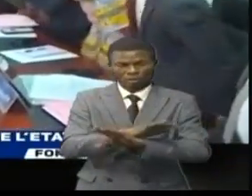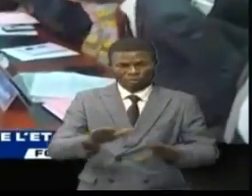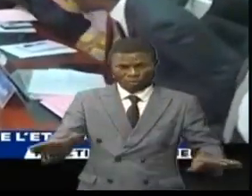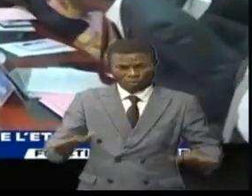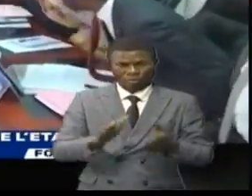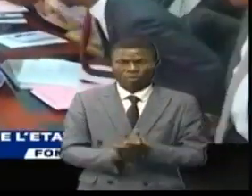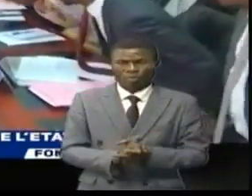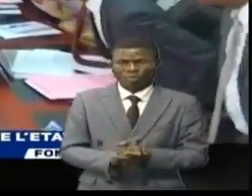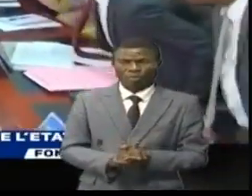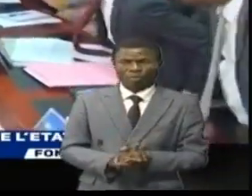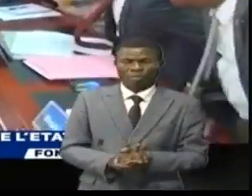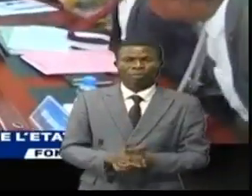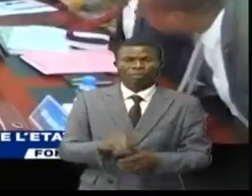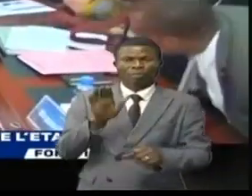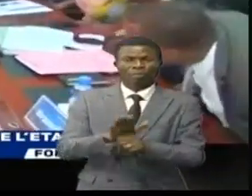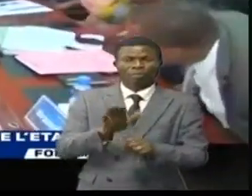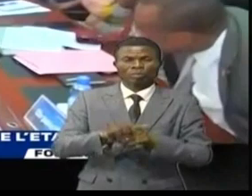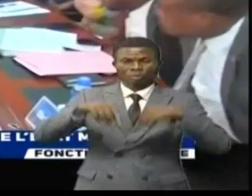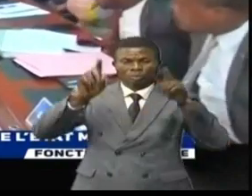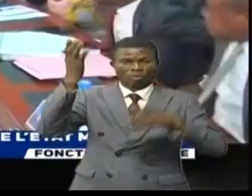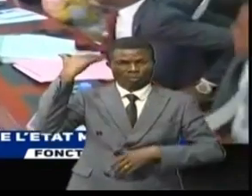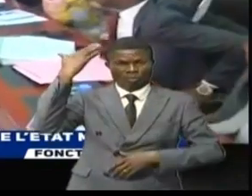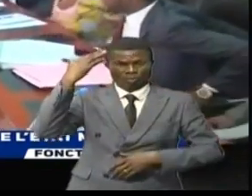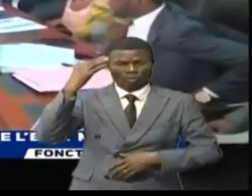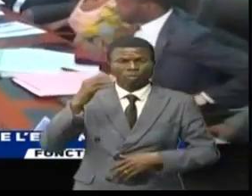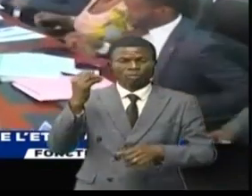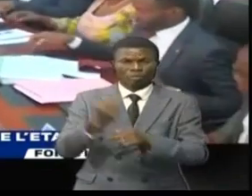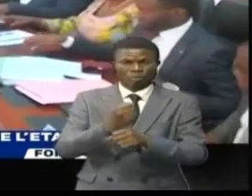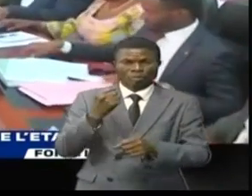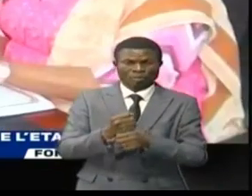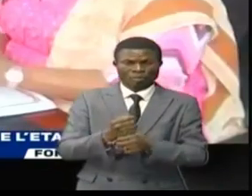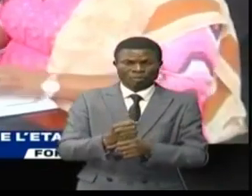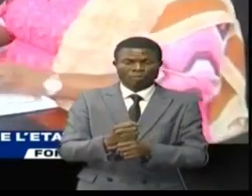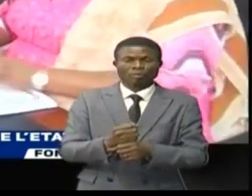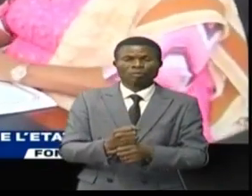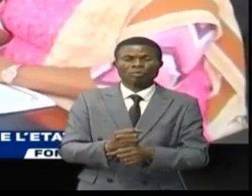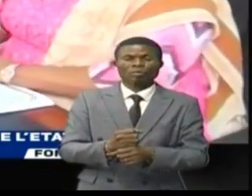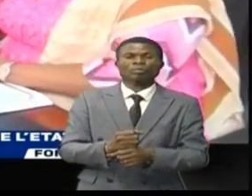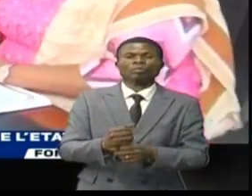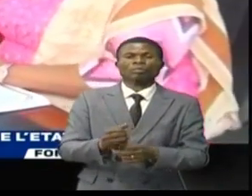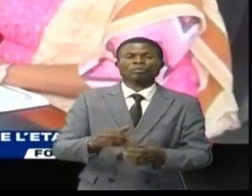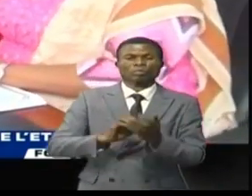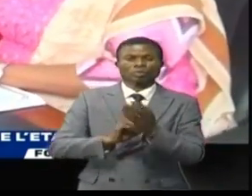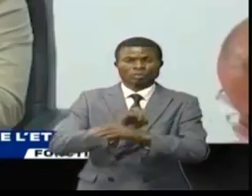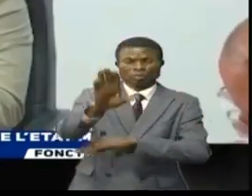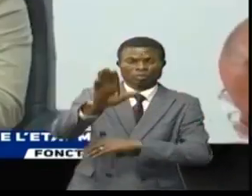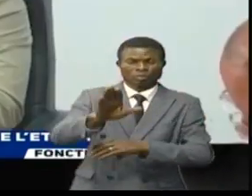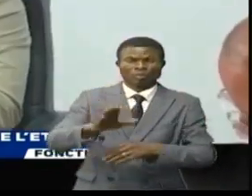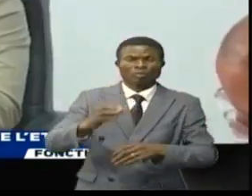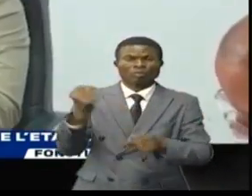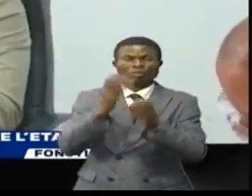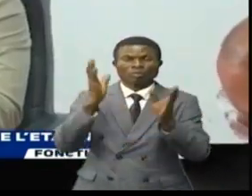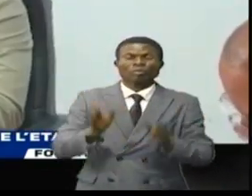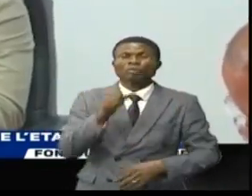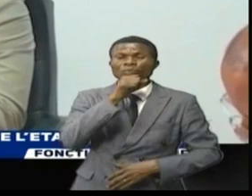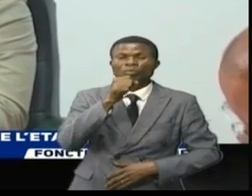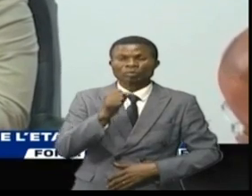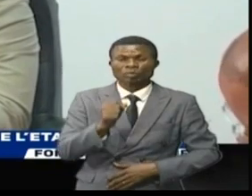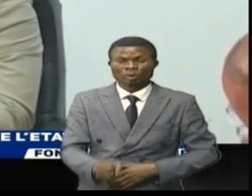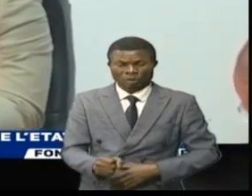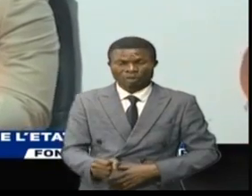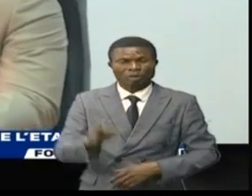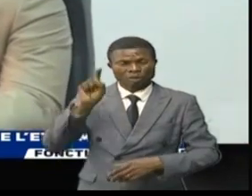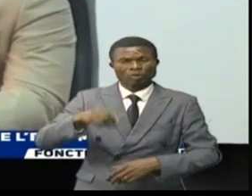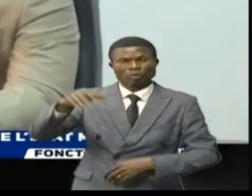Mise en veilleuse depuis plusieurs décennies, le processus de mise à la retraite a été relancé par le vice-premier ministre, ministre de la fonction